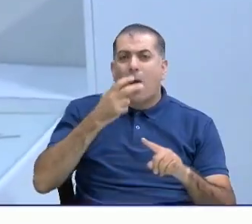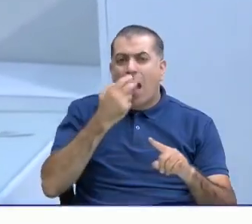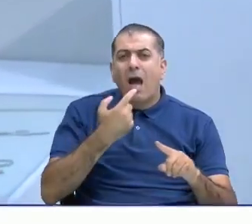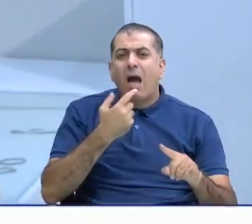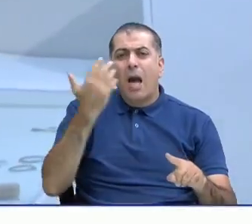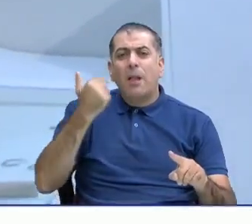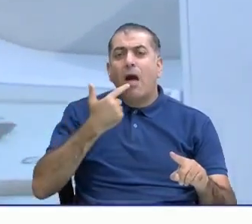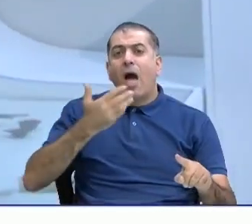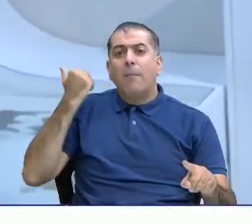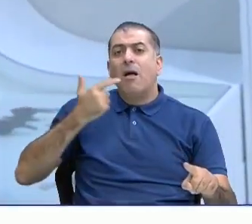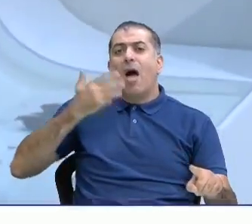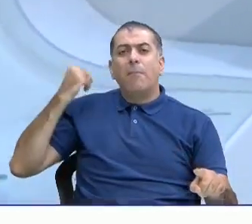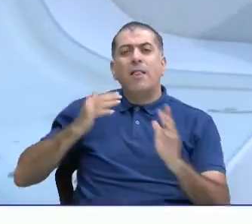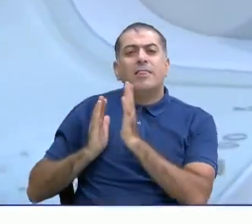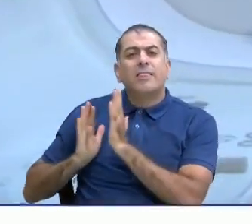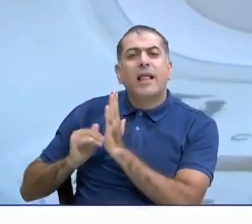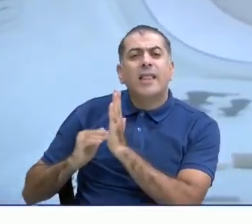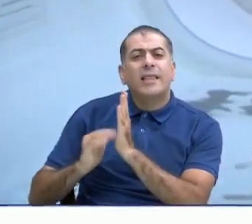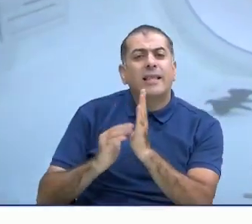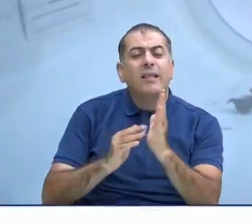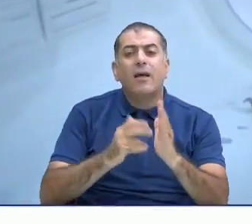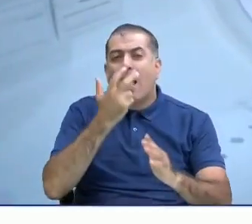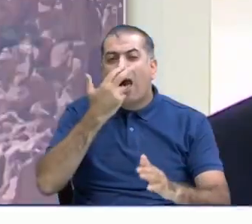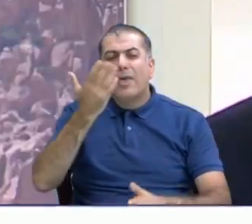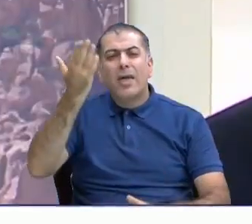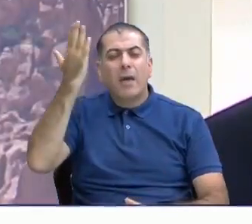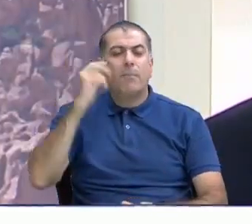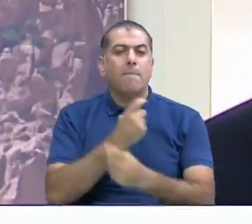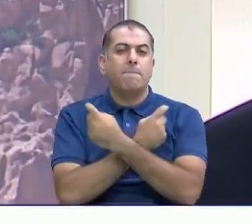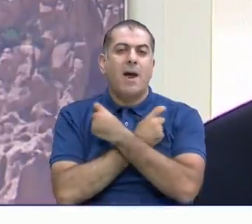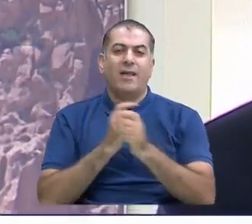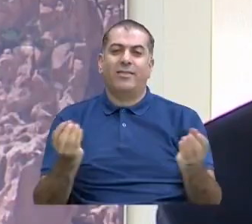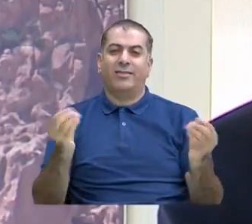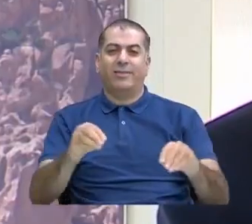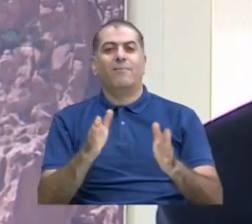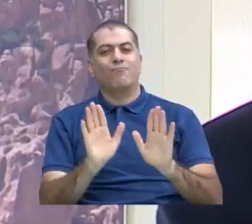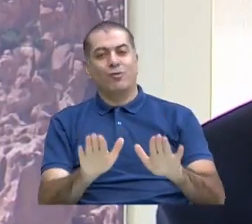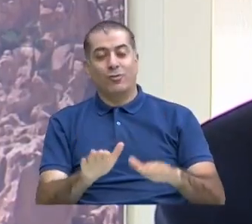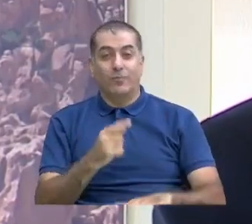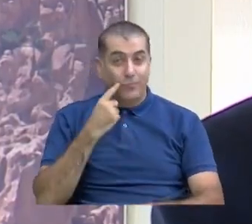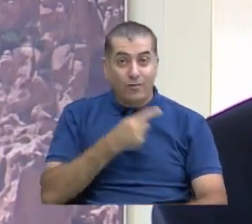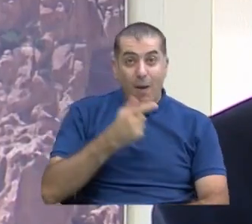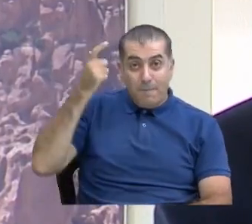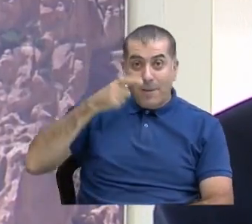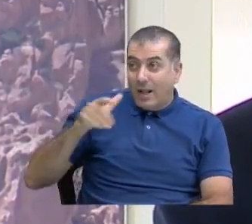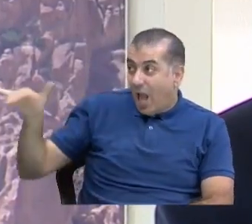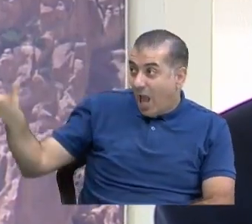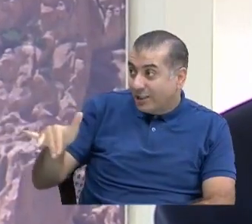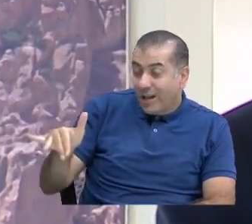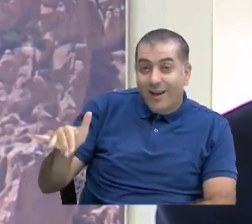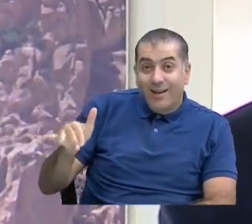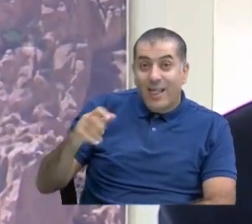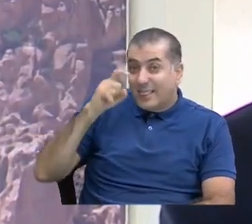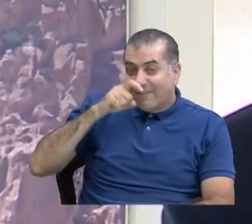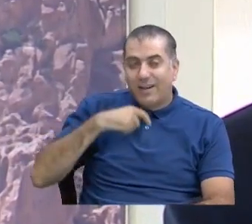الطفيله بكافه مناطقها على هامش زياره سيدنا لمدينه الطفيله تم اليوم الافتتاح هذا المتحف وهو عباره عن معلم